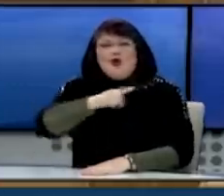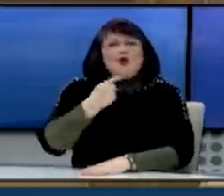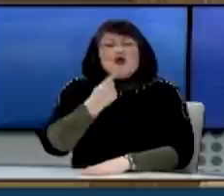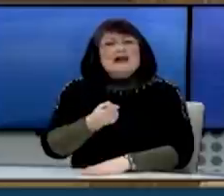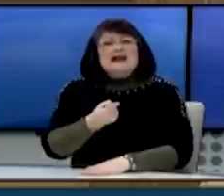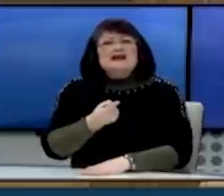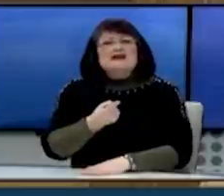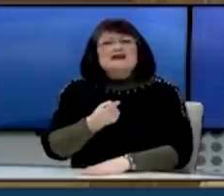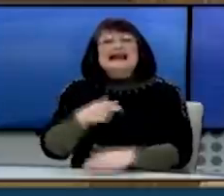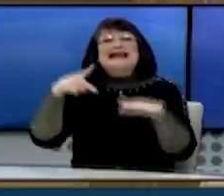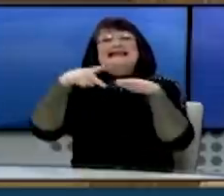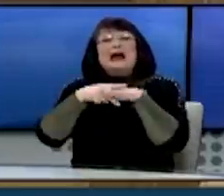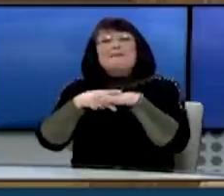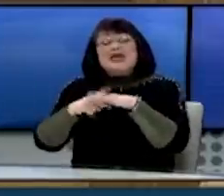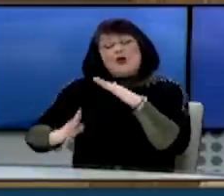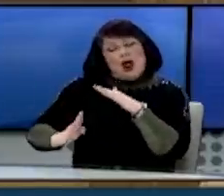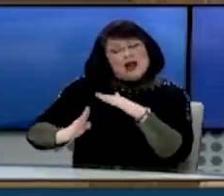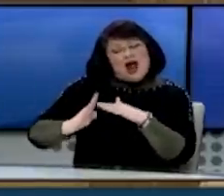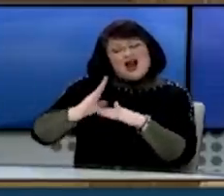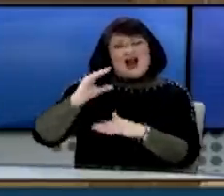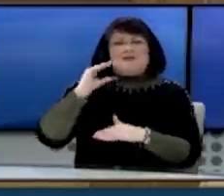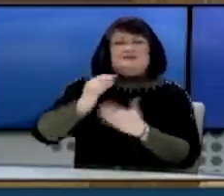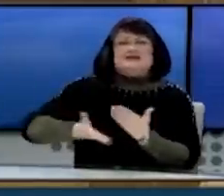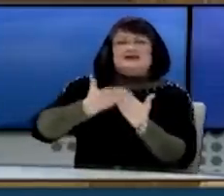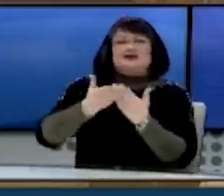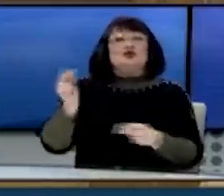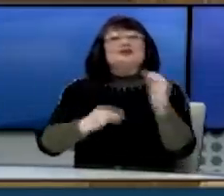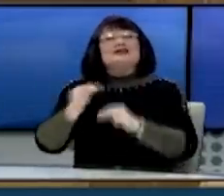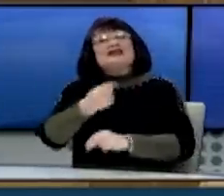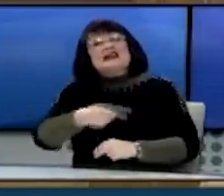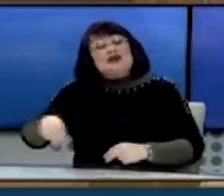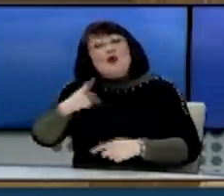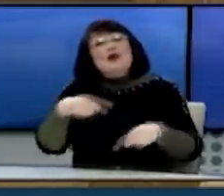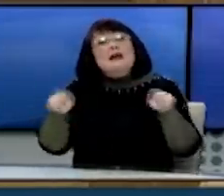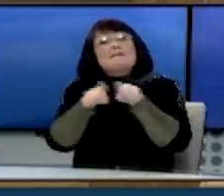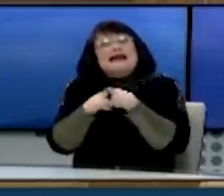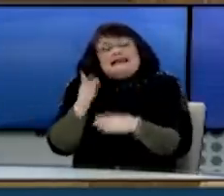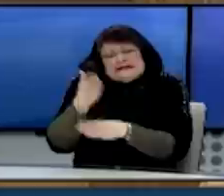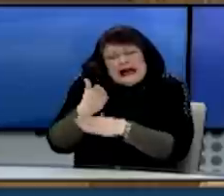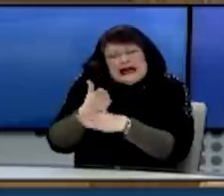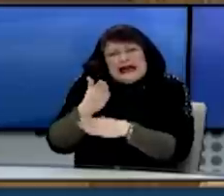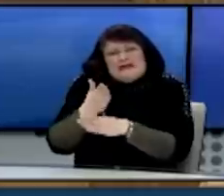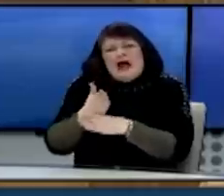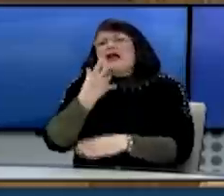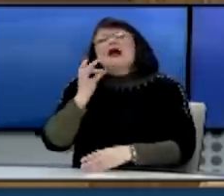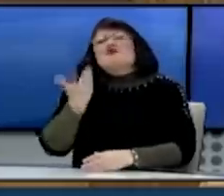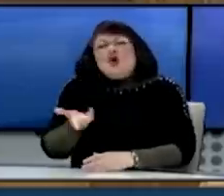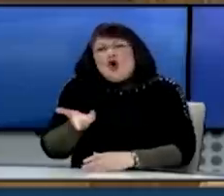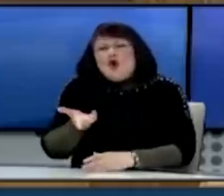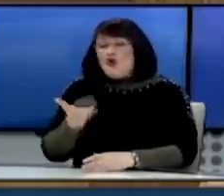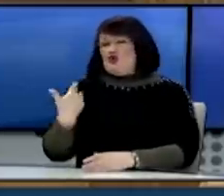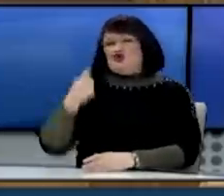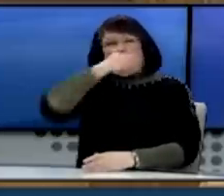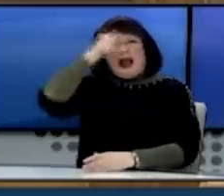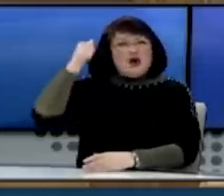το περιβόητο Ταμείο Ανάκαμψης, που το ψηφίσατε από κοινού στα Μουλοχτά μέσα στο κατακαλό